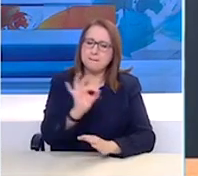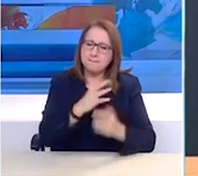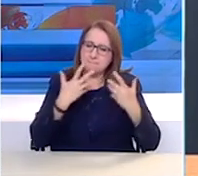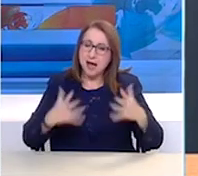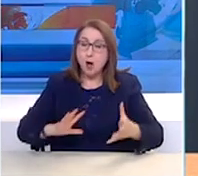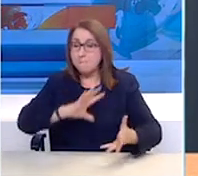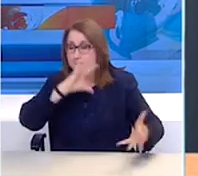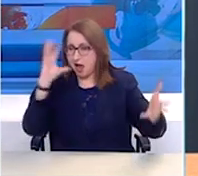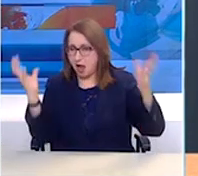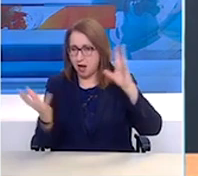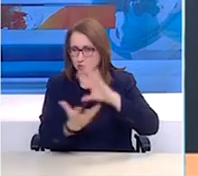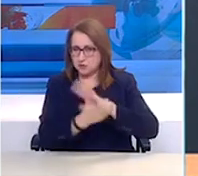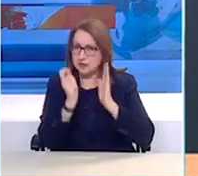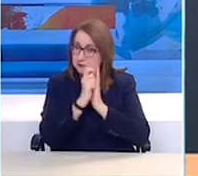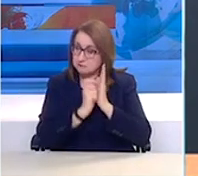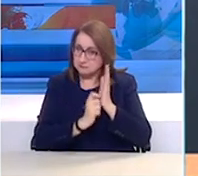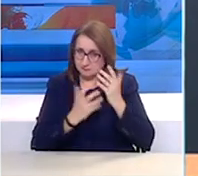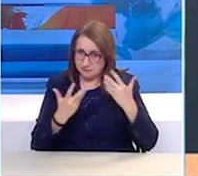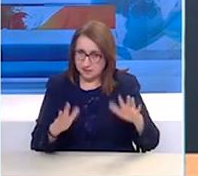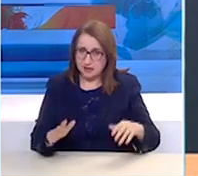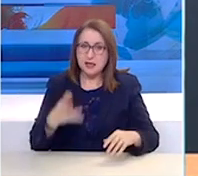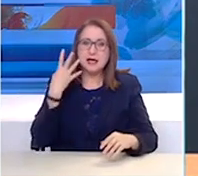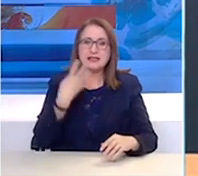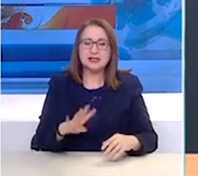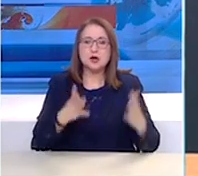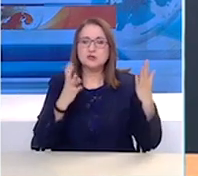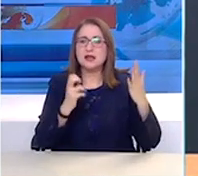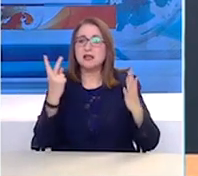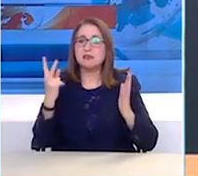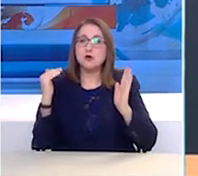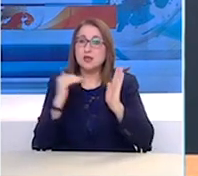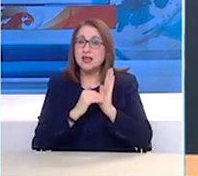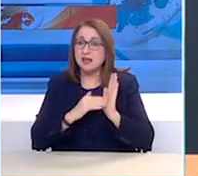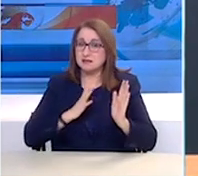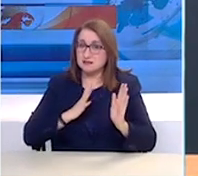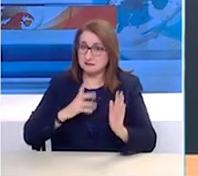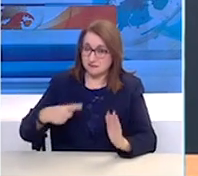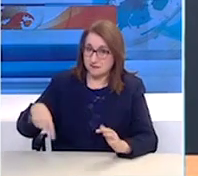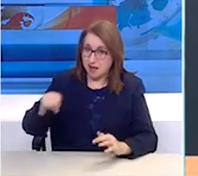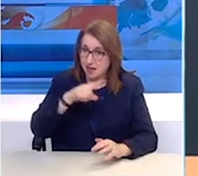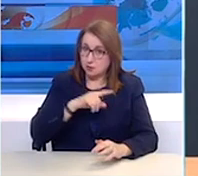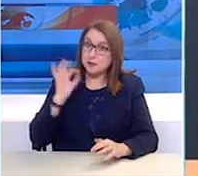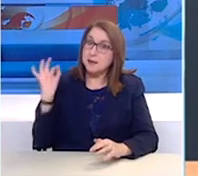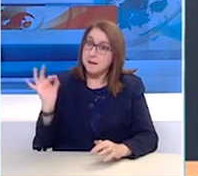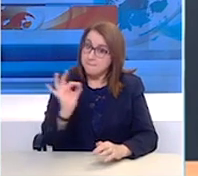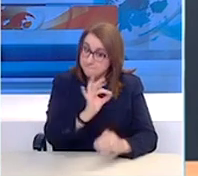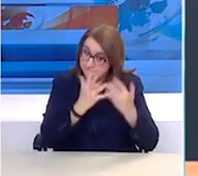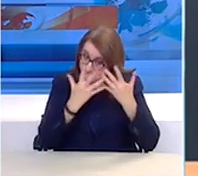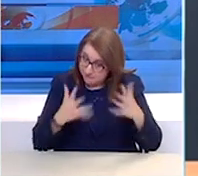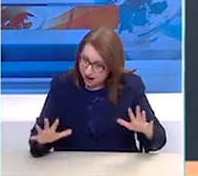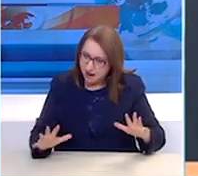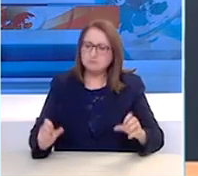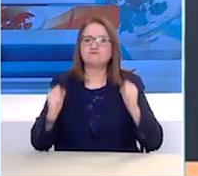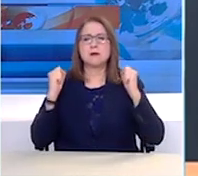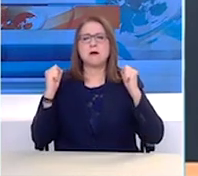σε παγκόσμιο επίπεδο. Περισσότεροι από 492.000 συνάνθρωποι μας, ενώ μολύνθηκαν από τον ιό, ανέρωσαν και έγιναν